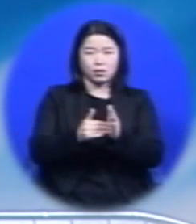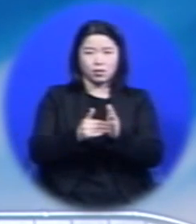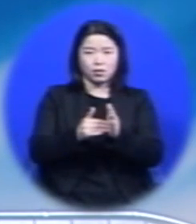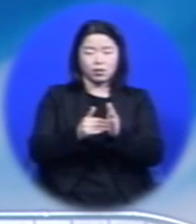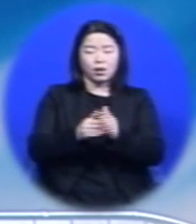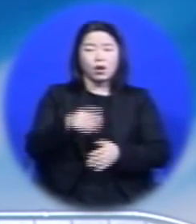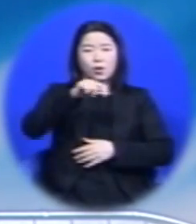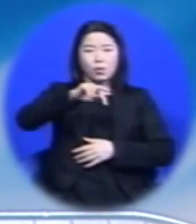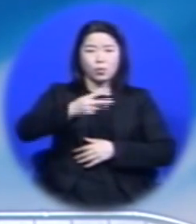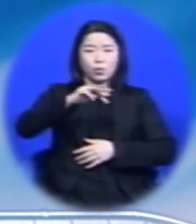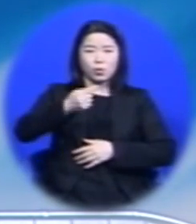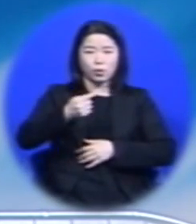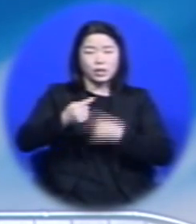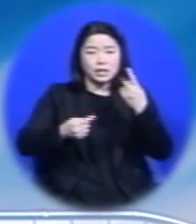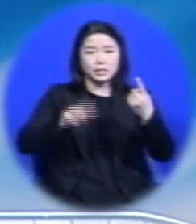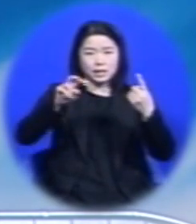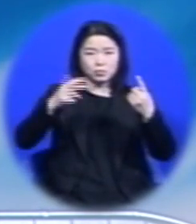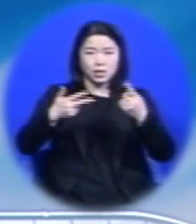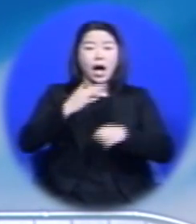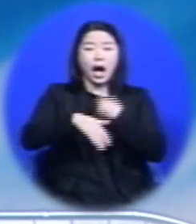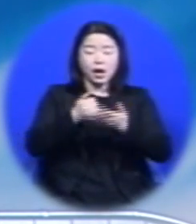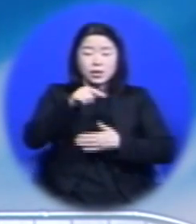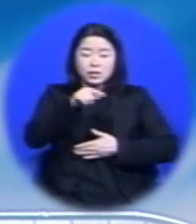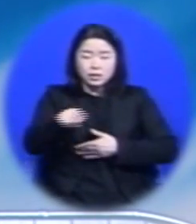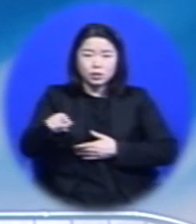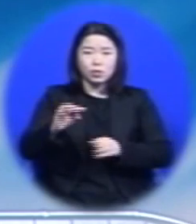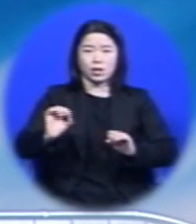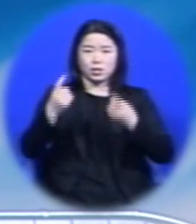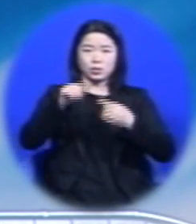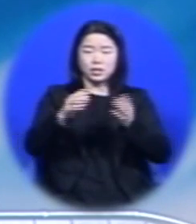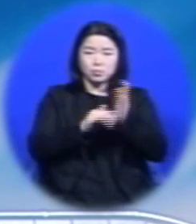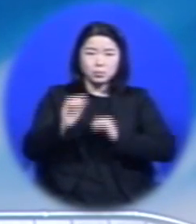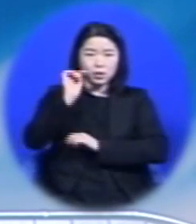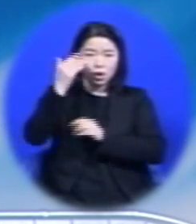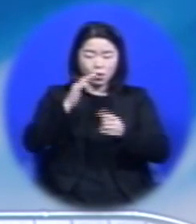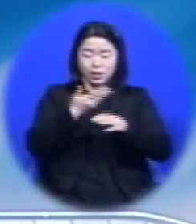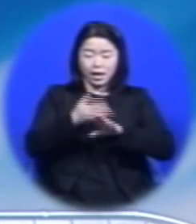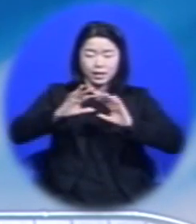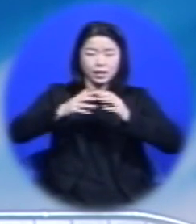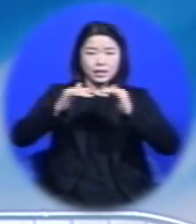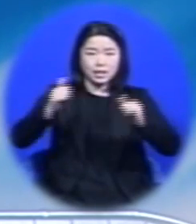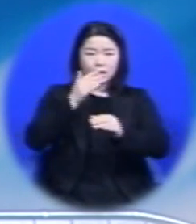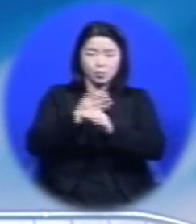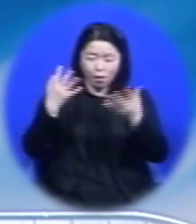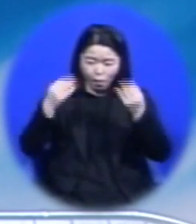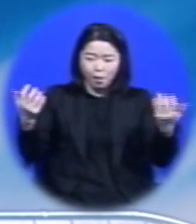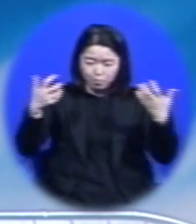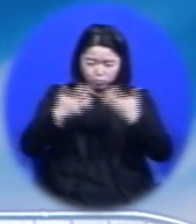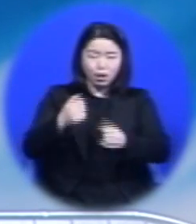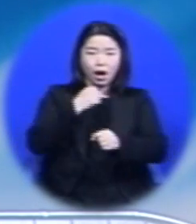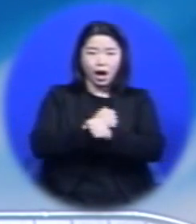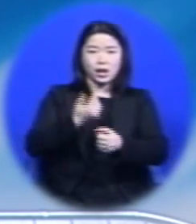27절에 하나님이 그들로 하금 의 영광이 이방인 가운데 얼마나 풍성한지를 알게 하려